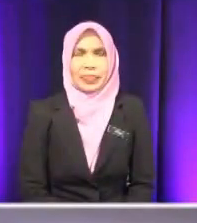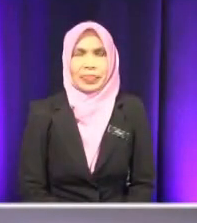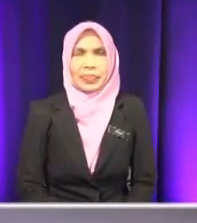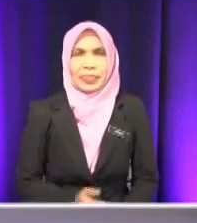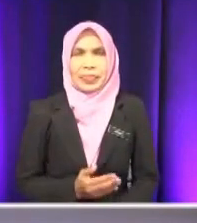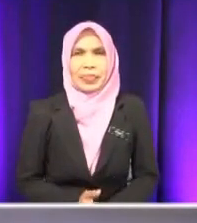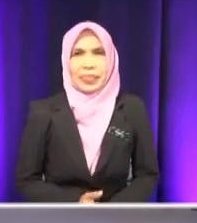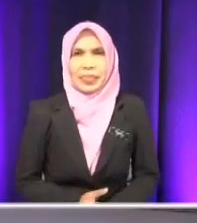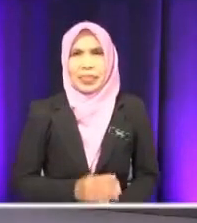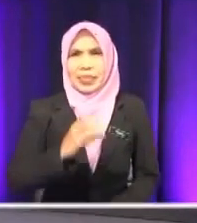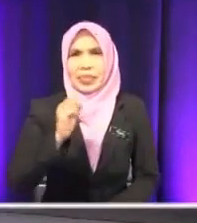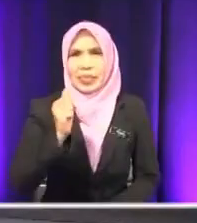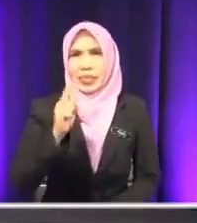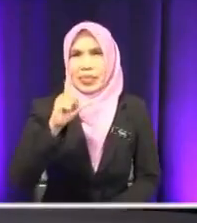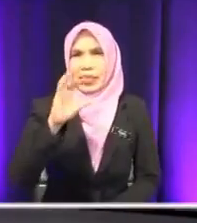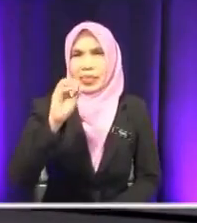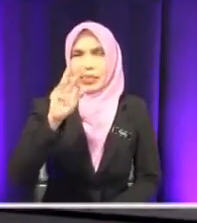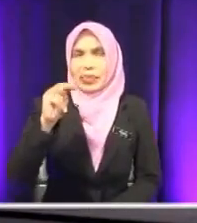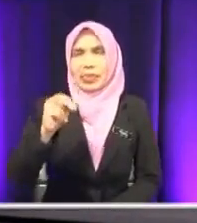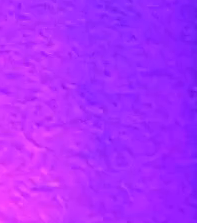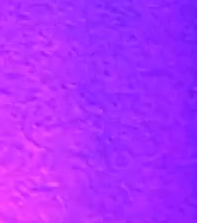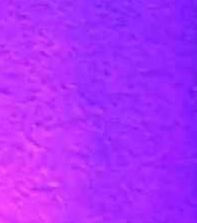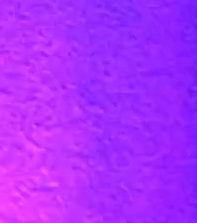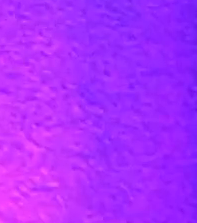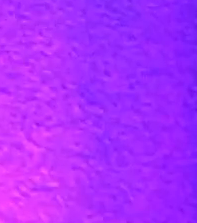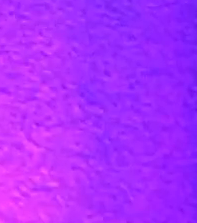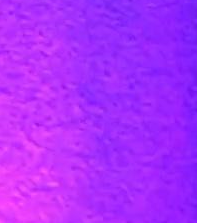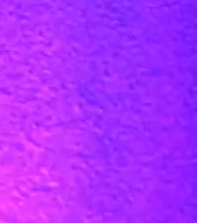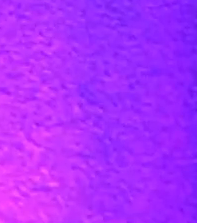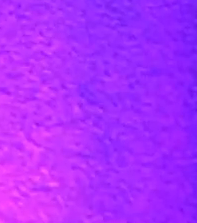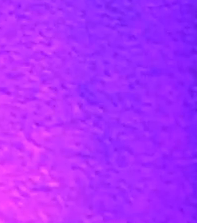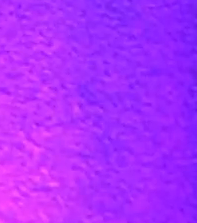SBM hari ini kita akan ditemani oleh seorang juru base isyarat